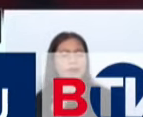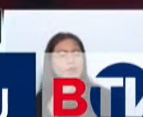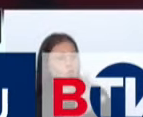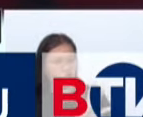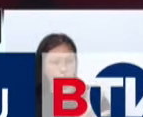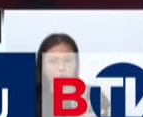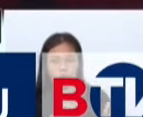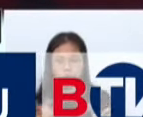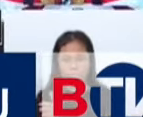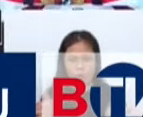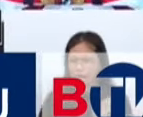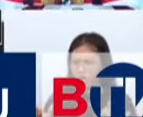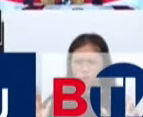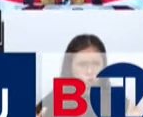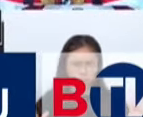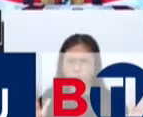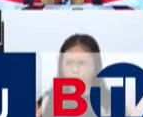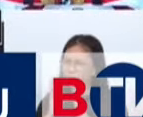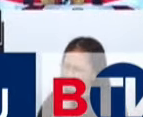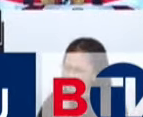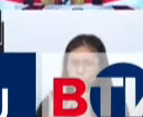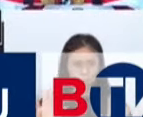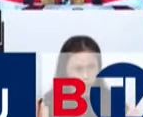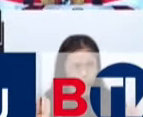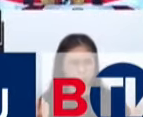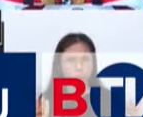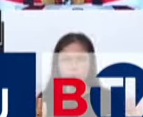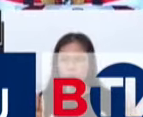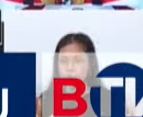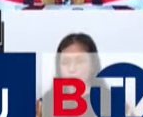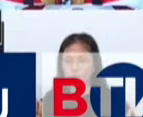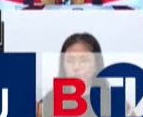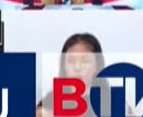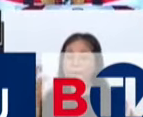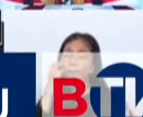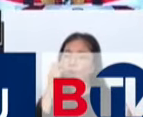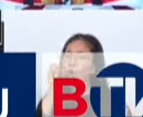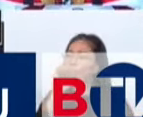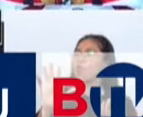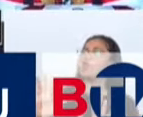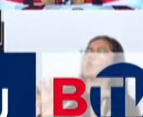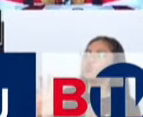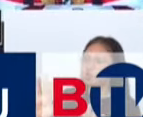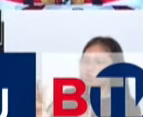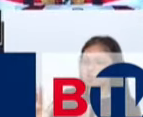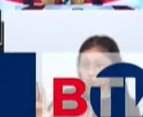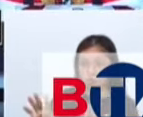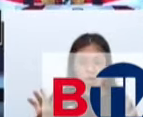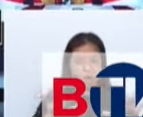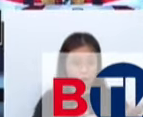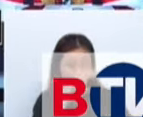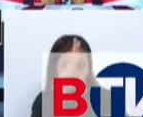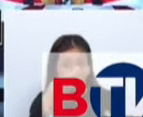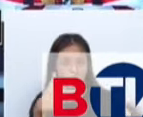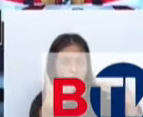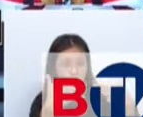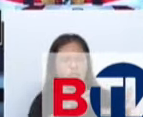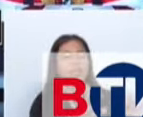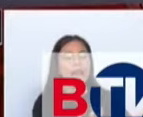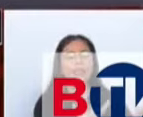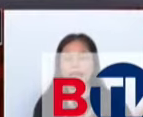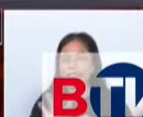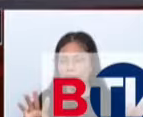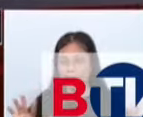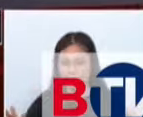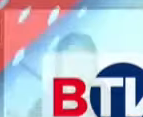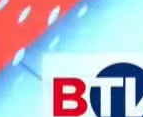jangan Prabowo Mohon maaf ini mohon mohon dulu baik tenang Harap tenang Harap tenang